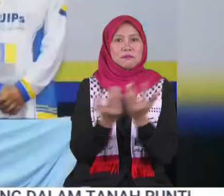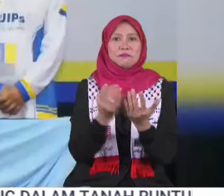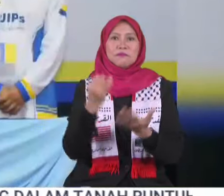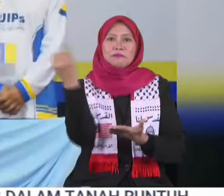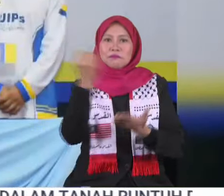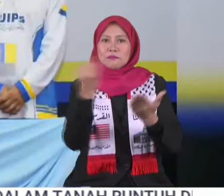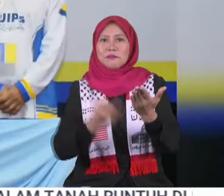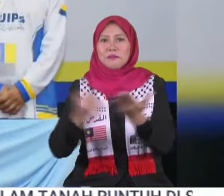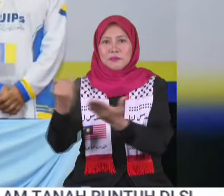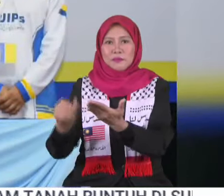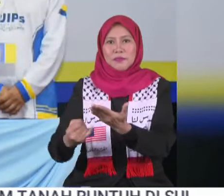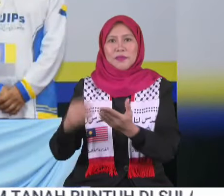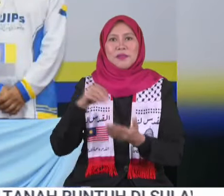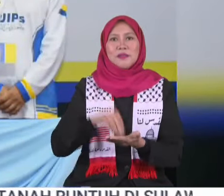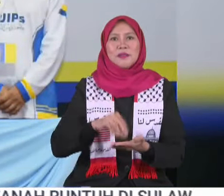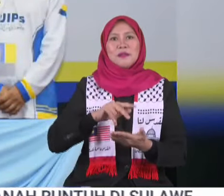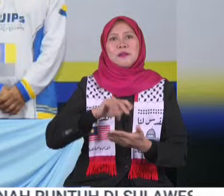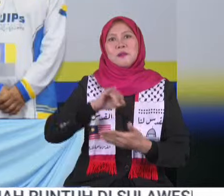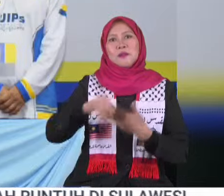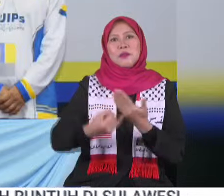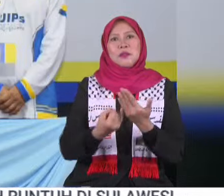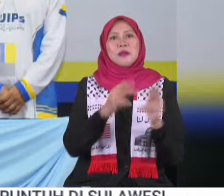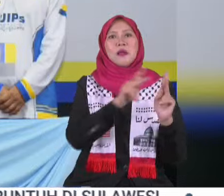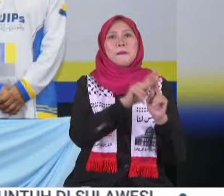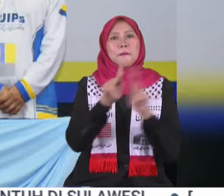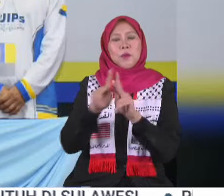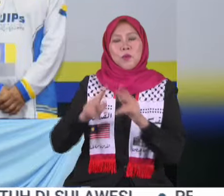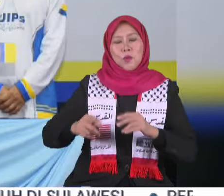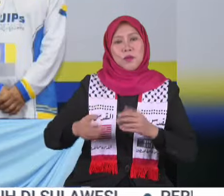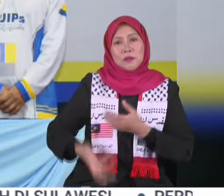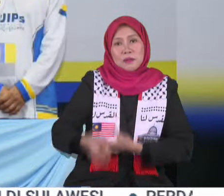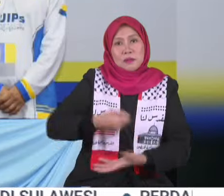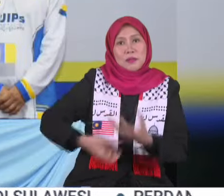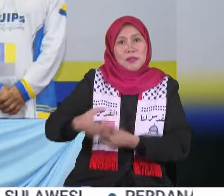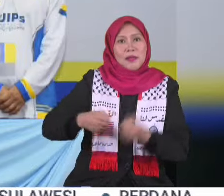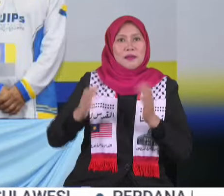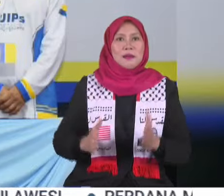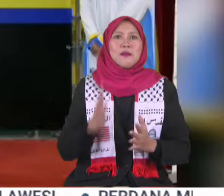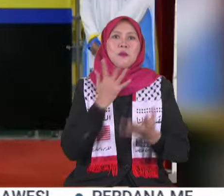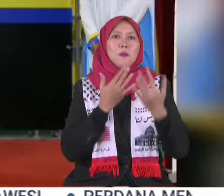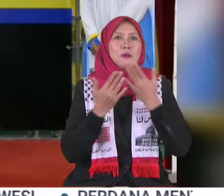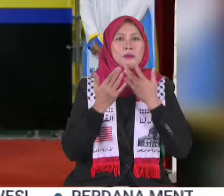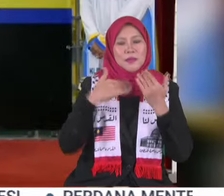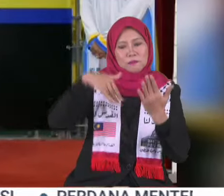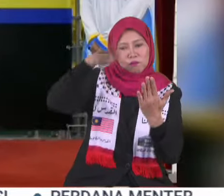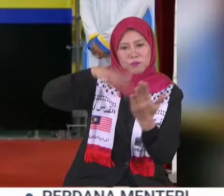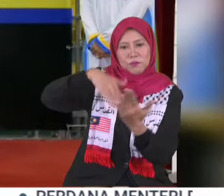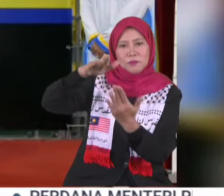projek transformasi diraja Kampung Nelayan warna-warni seberang ramai Kuala Perlis.